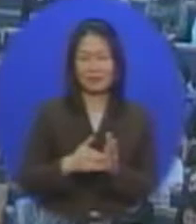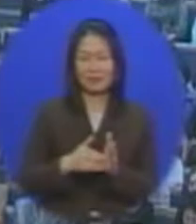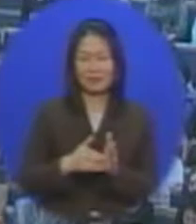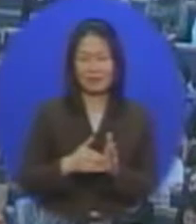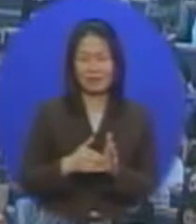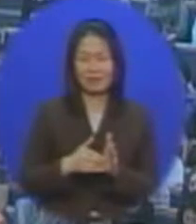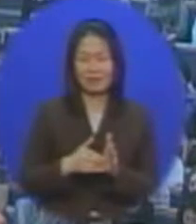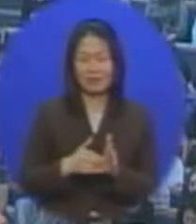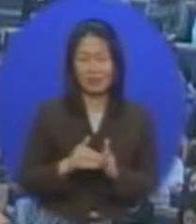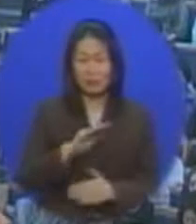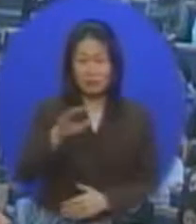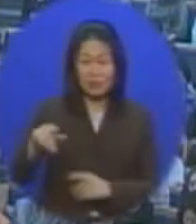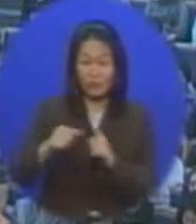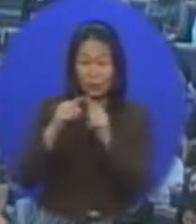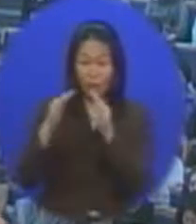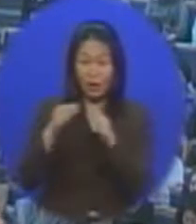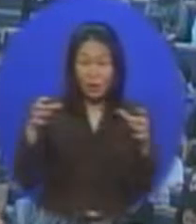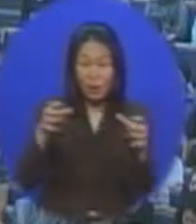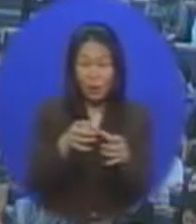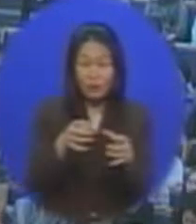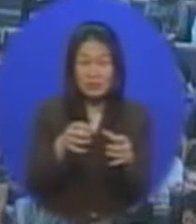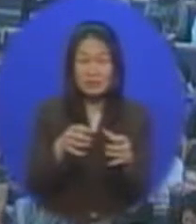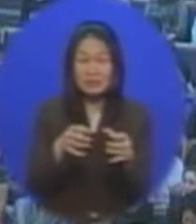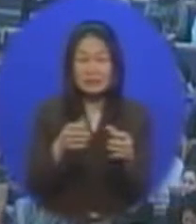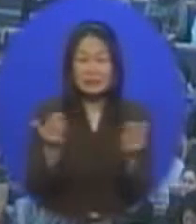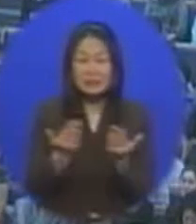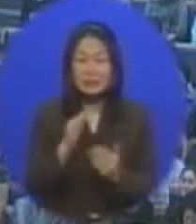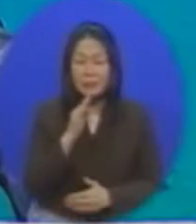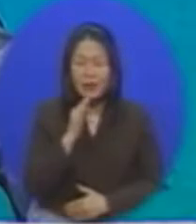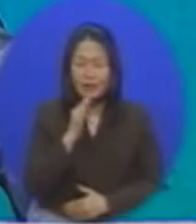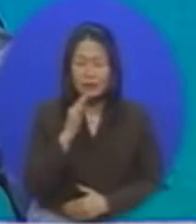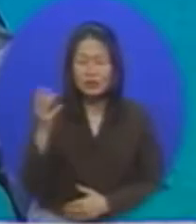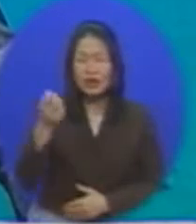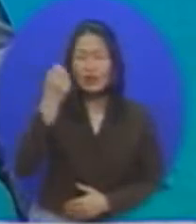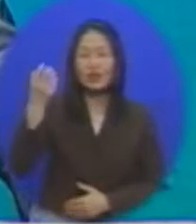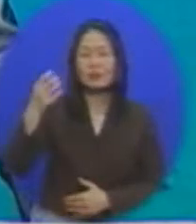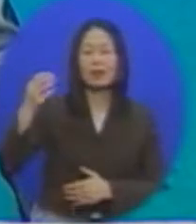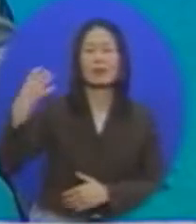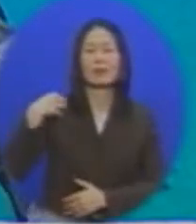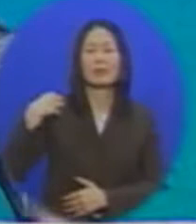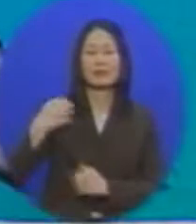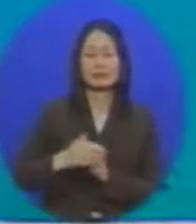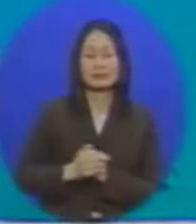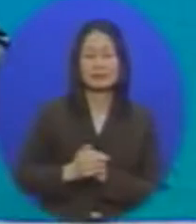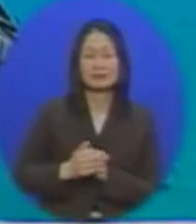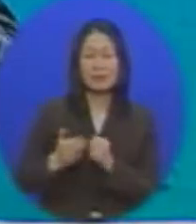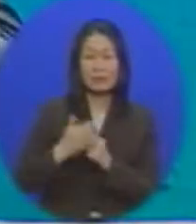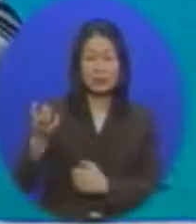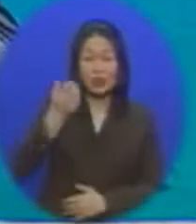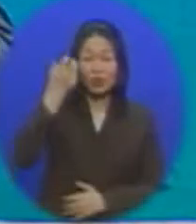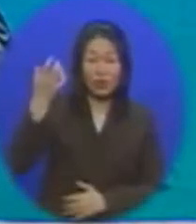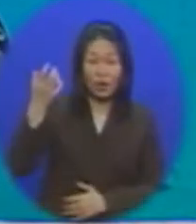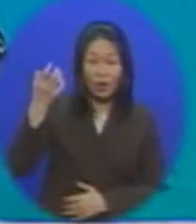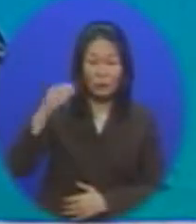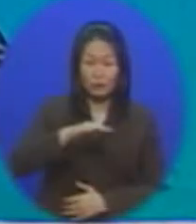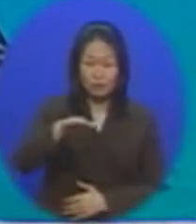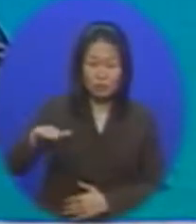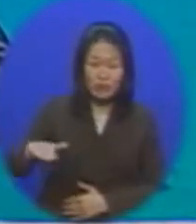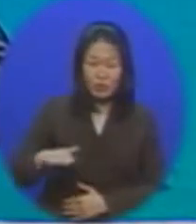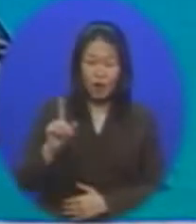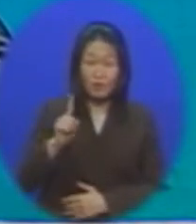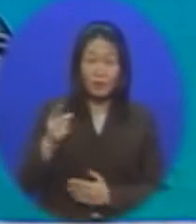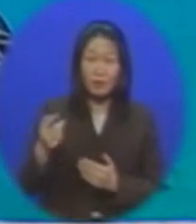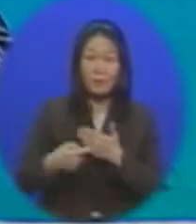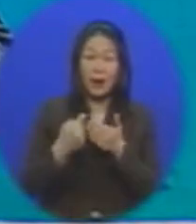교회의 우리가 교회로 이렇게 모이는 일은 전적으로 성령님이 하시는 일이에요 그러니까 성령님이 우리에게 어떤 마음을